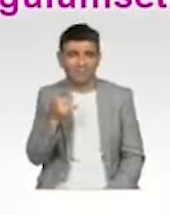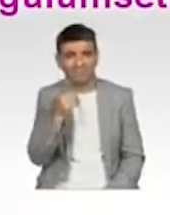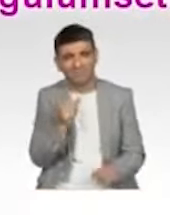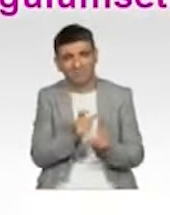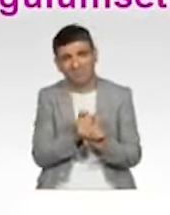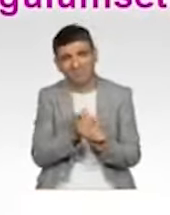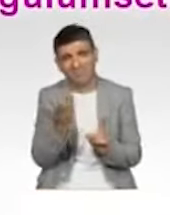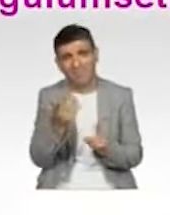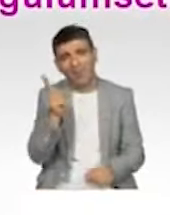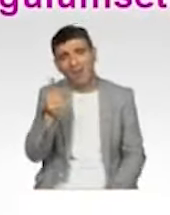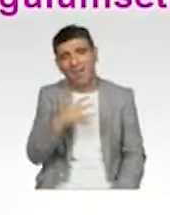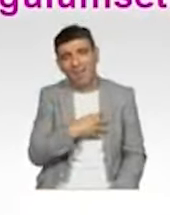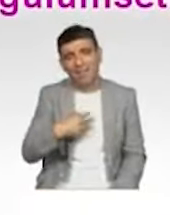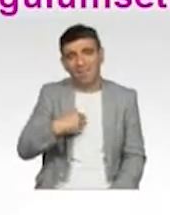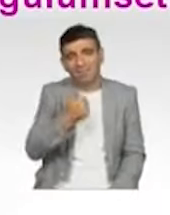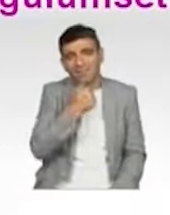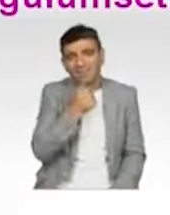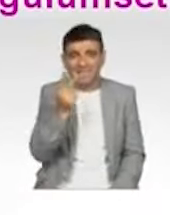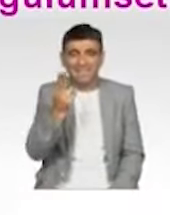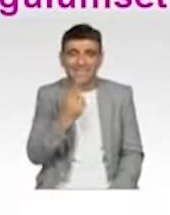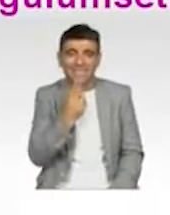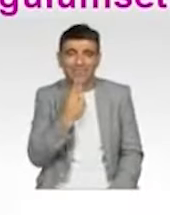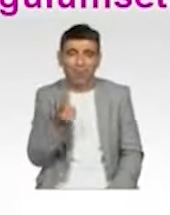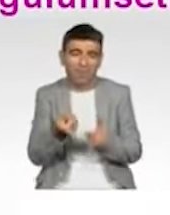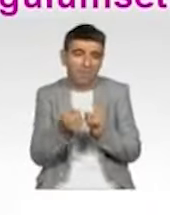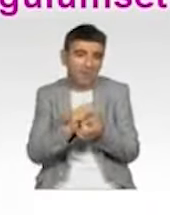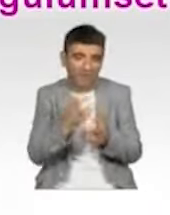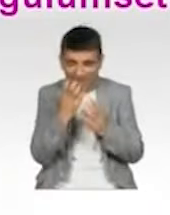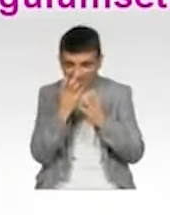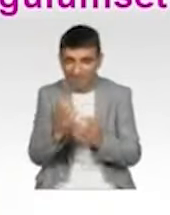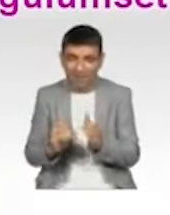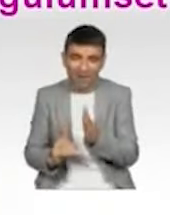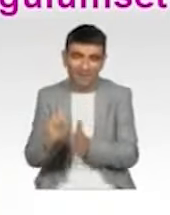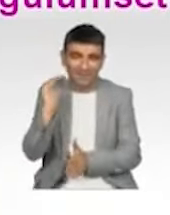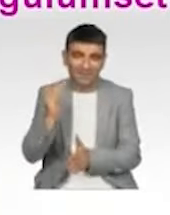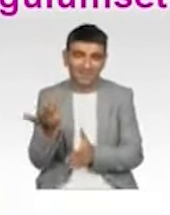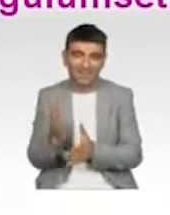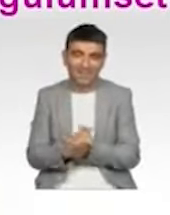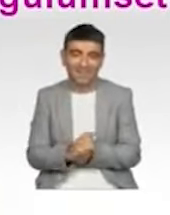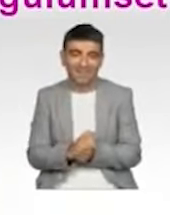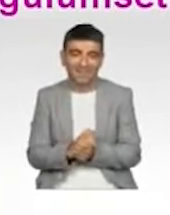o da ananın babanın kızı yani. Şimdi onu da başkaları yetiştirdi. Yani...